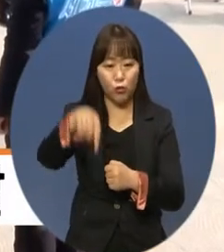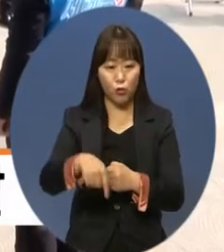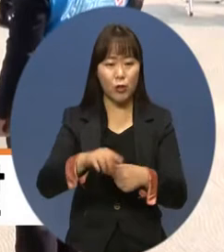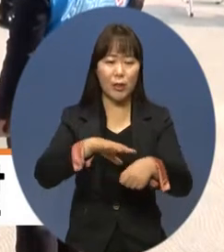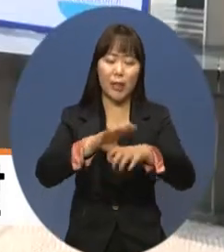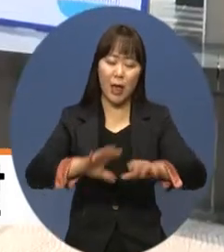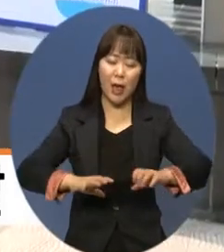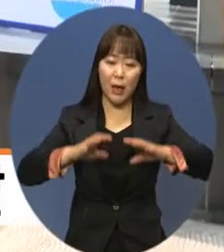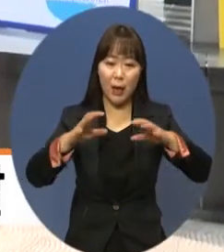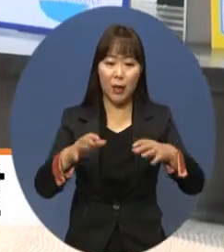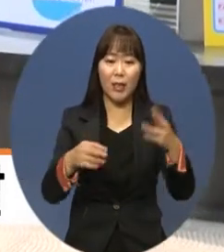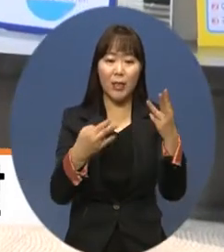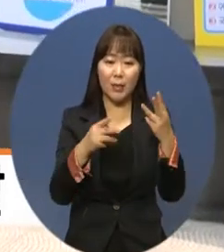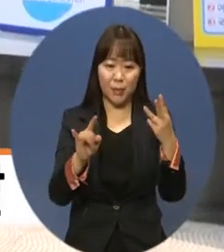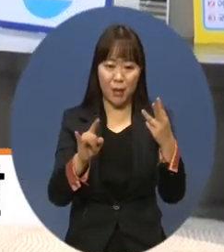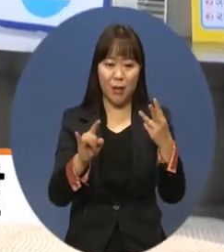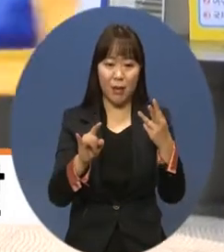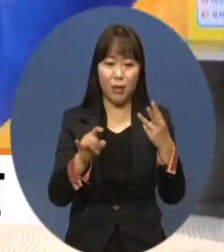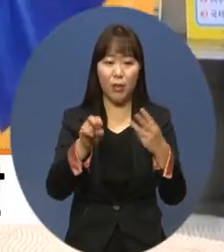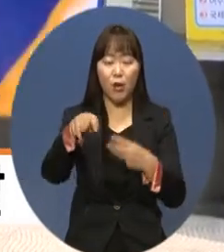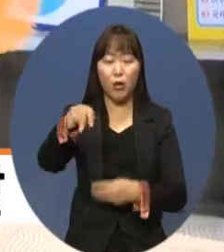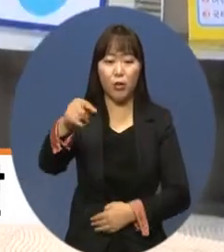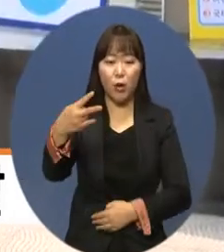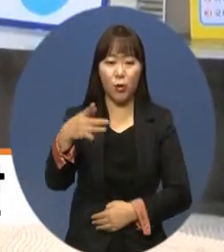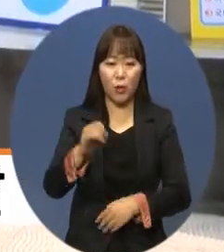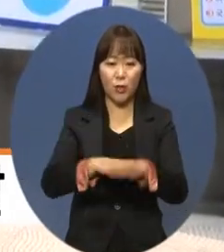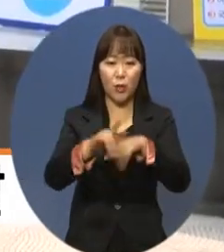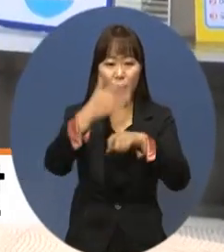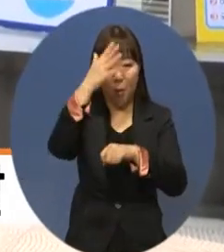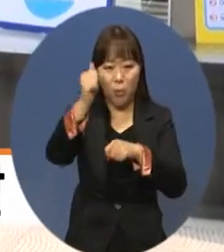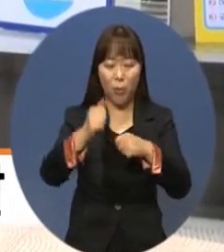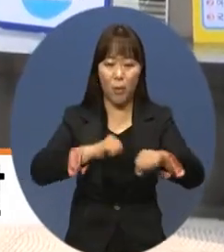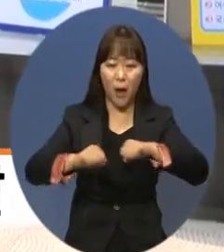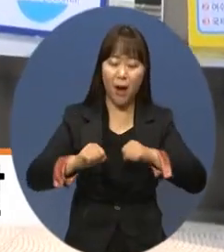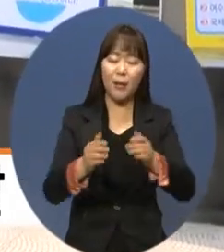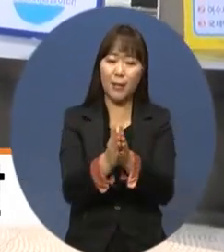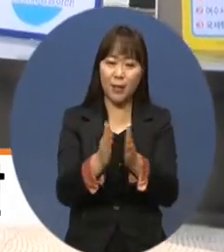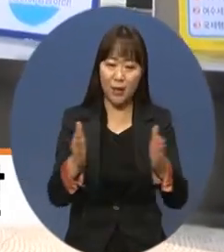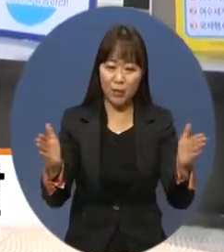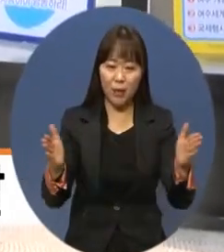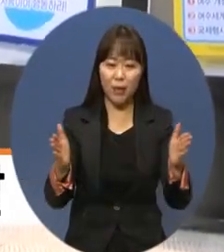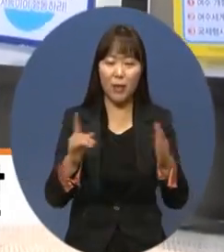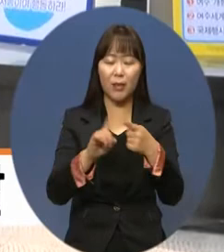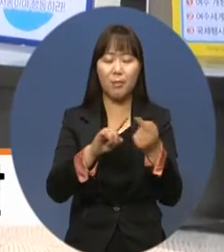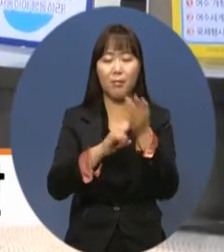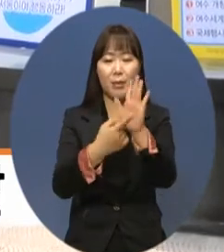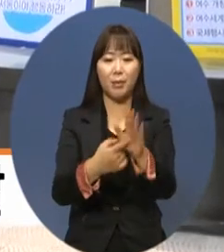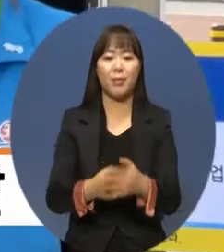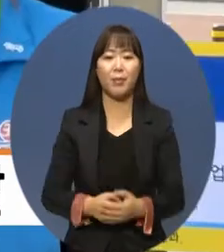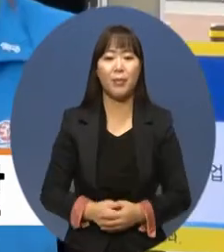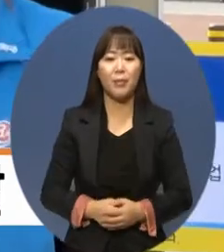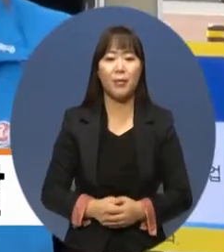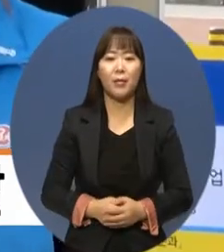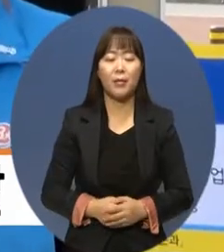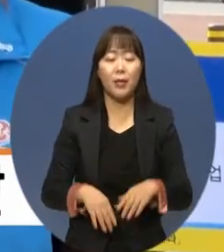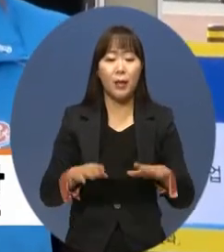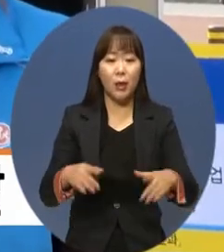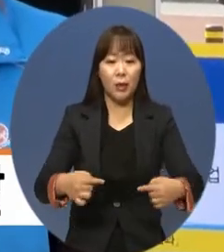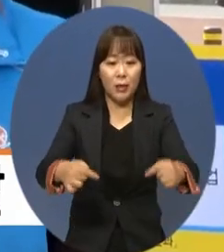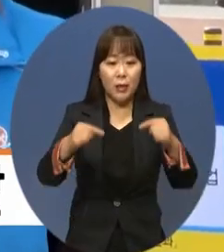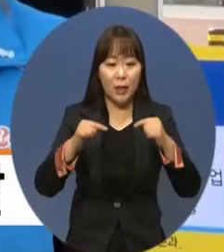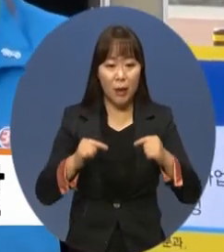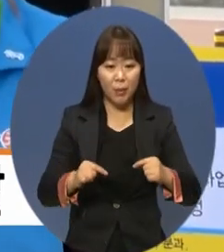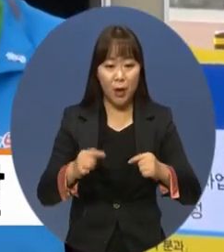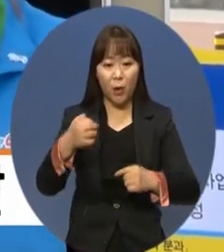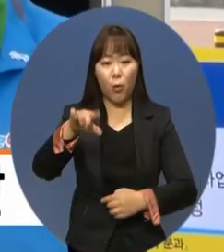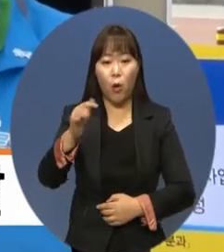시민운동 여서동 실천 본부 발대식을 개최하며 시민운동 첫 출발을 알렸습니다 이 자리에 참석한